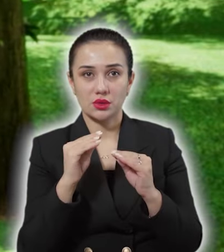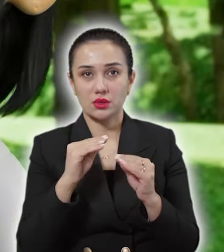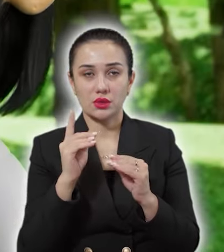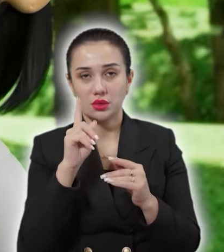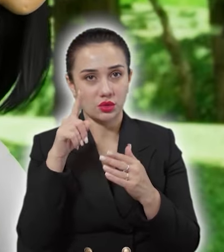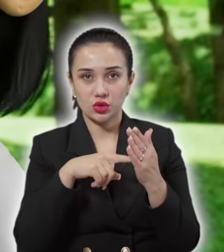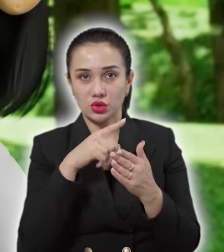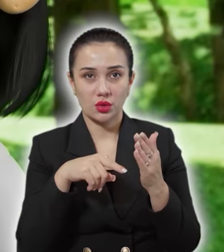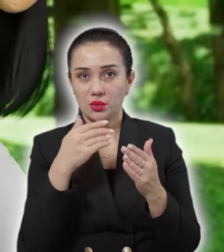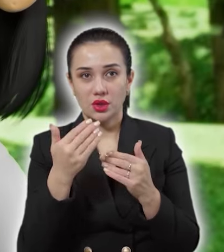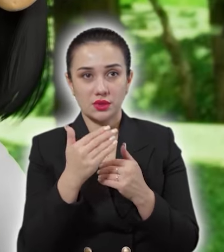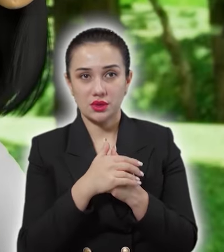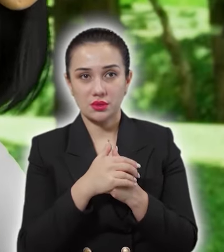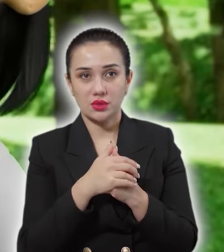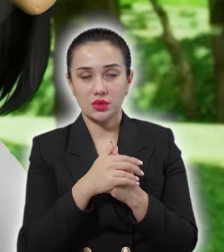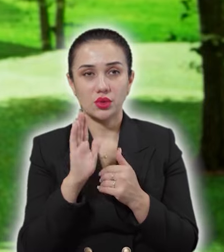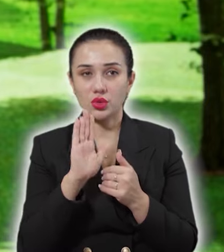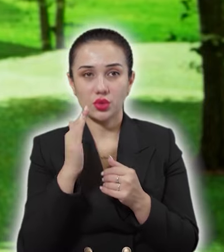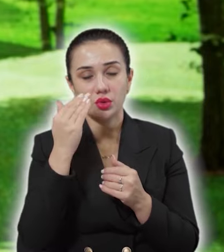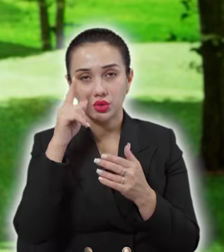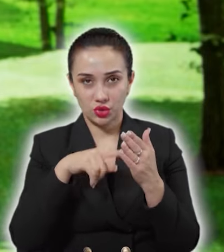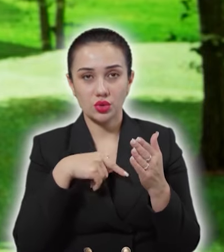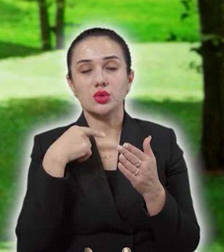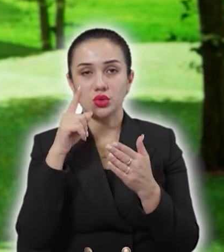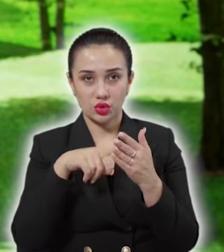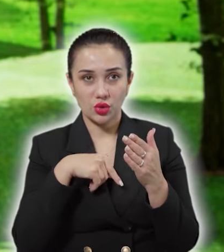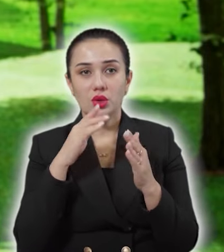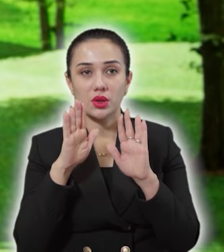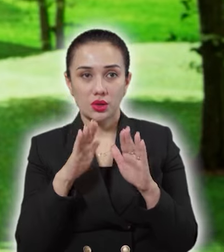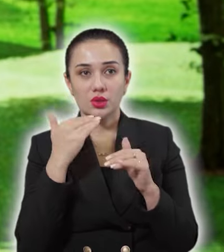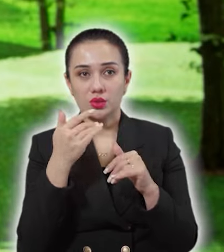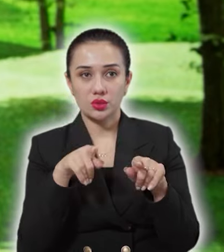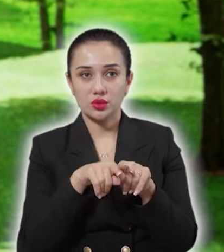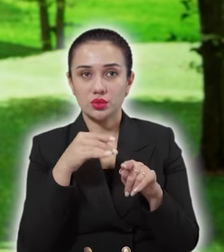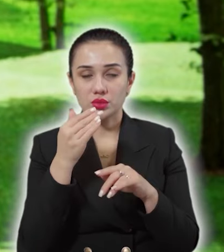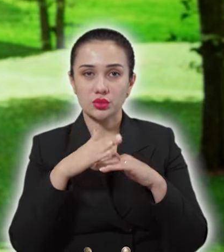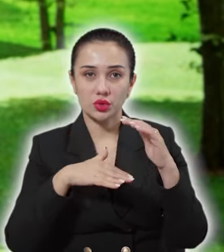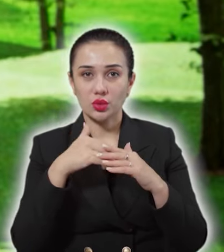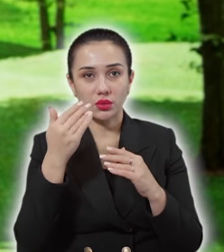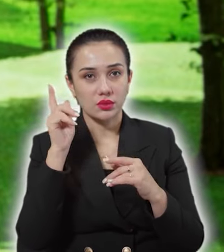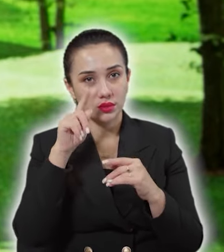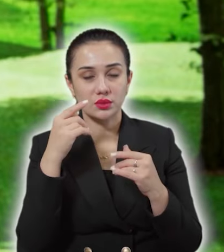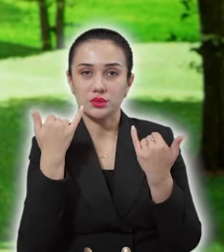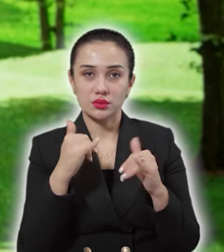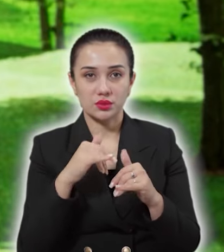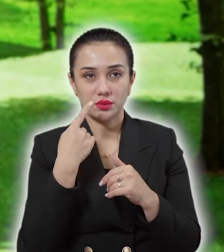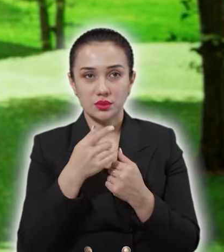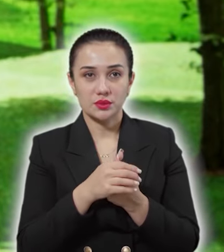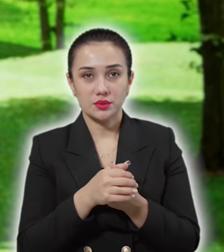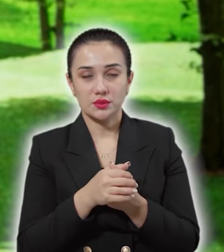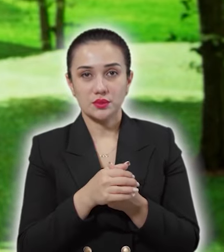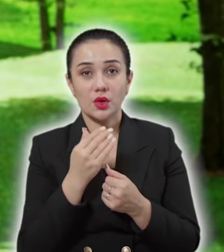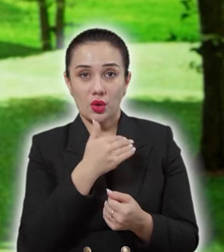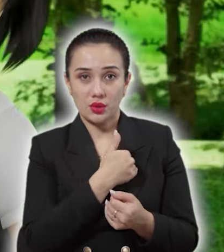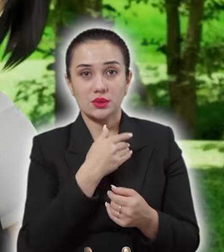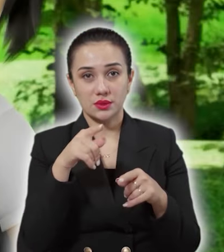yasadik. Nima, ishonmayapsanmi? Yo'g'e, ishonishga ishondim-ku. Lekin sizlarning bunday hunarlaringiz borligini bilmas